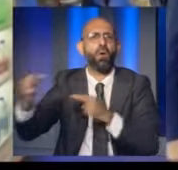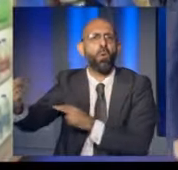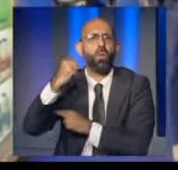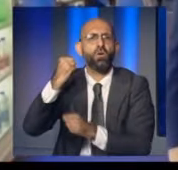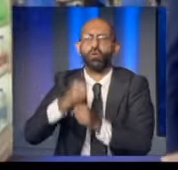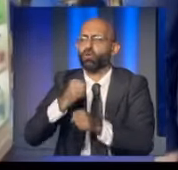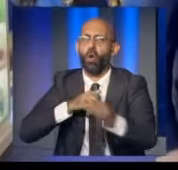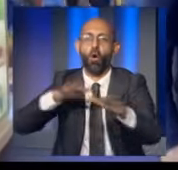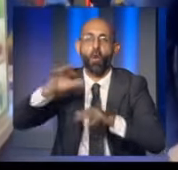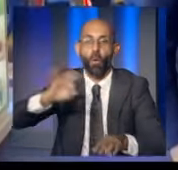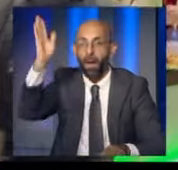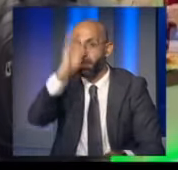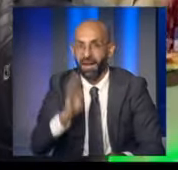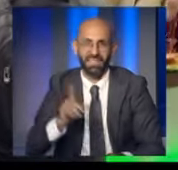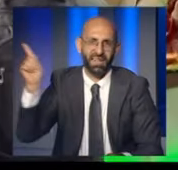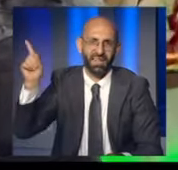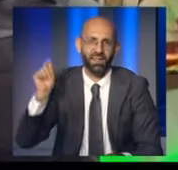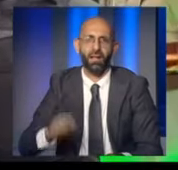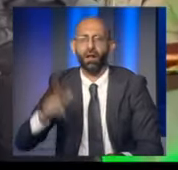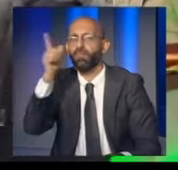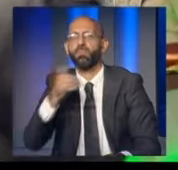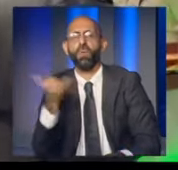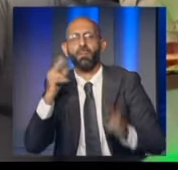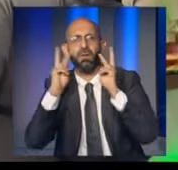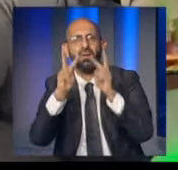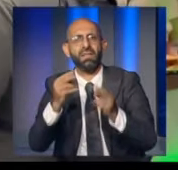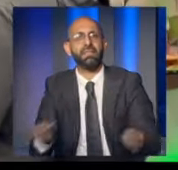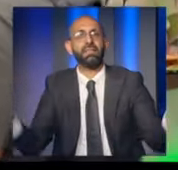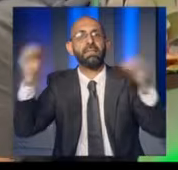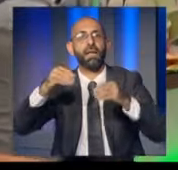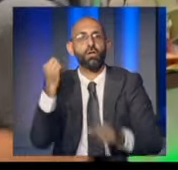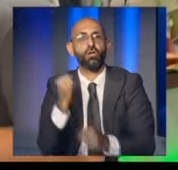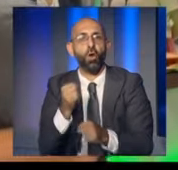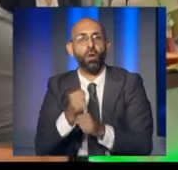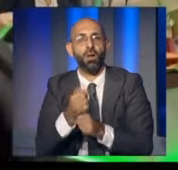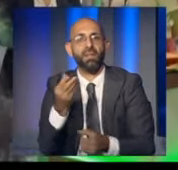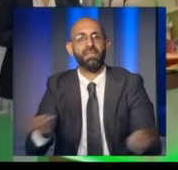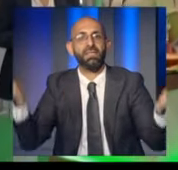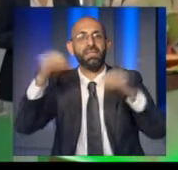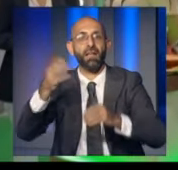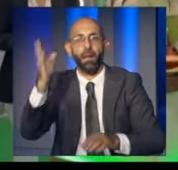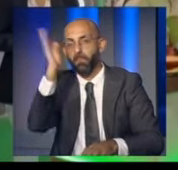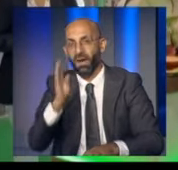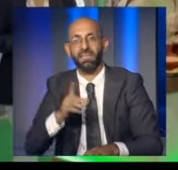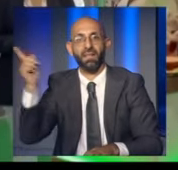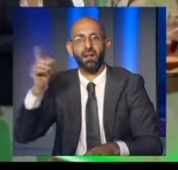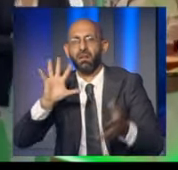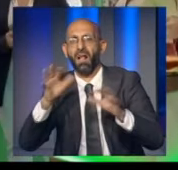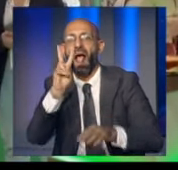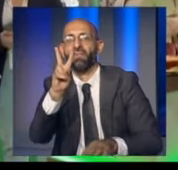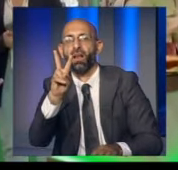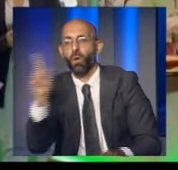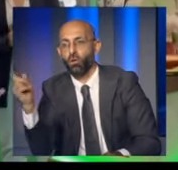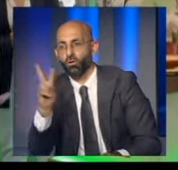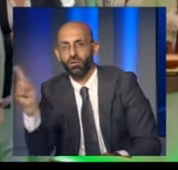اللبنانية التي تم تنظيمها في الأعوام الثلاثة الماضية والتي شهدت إقبال من المشاركين، الأمر